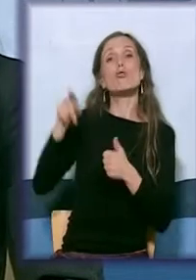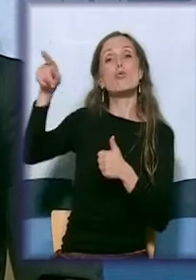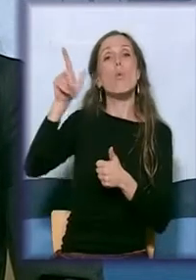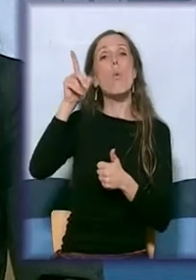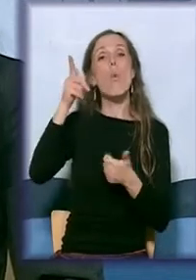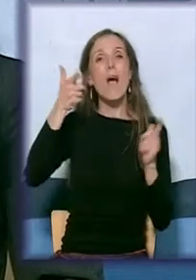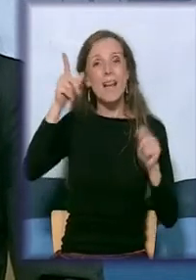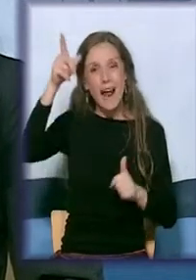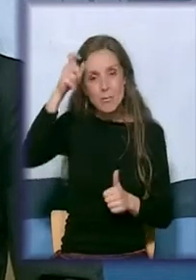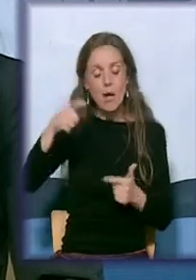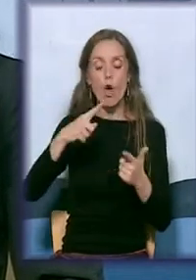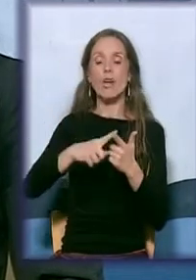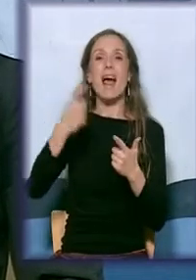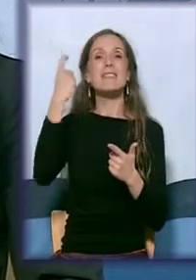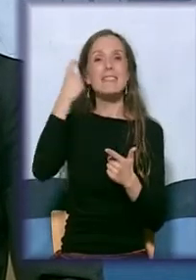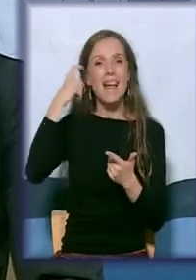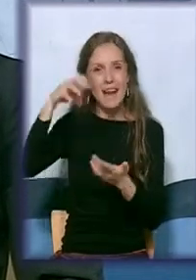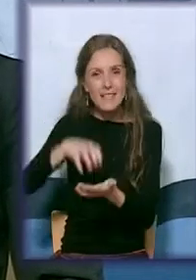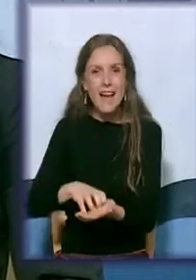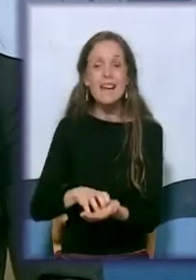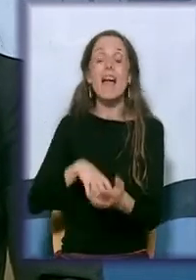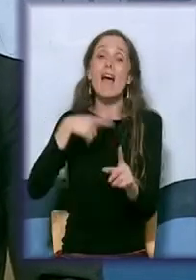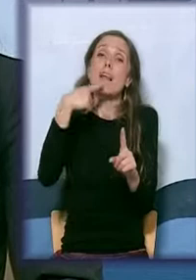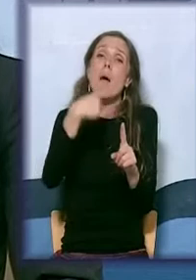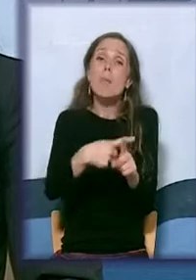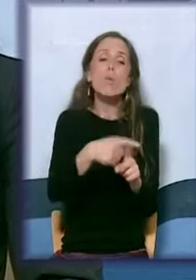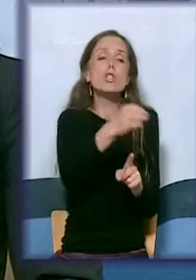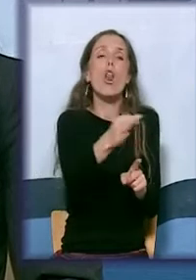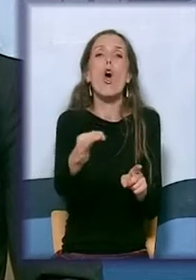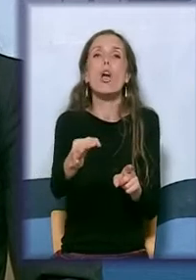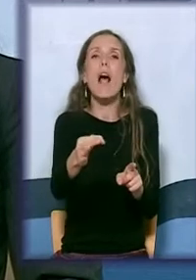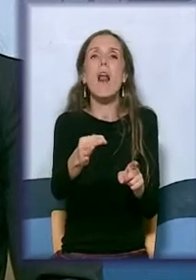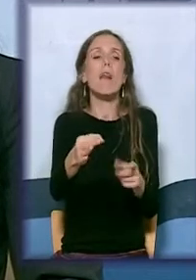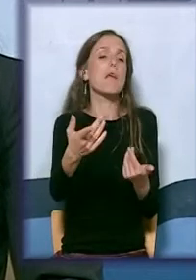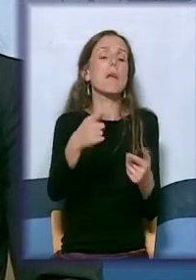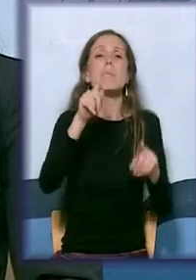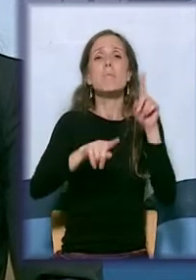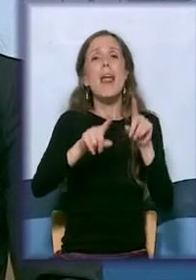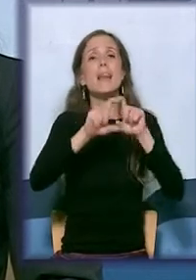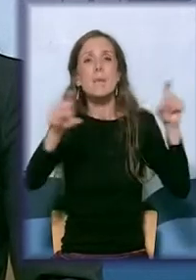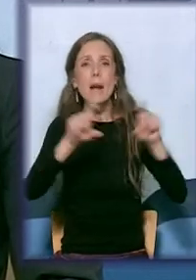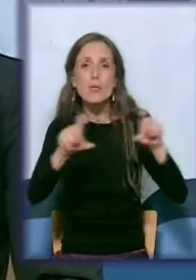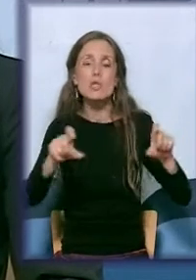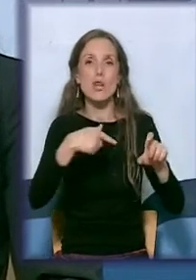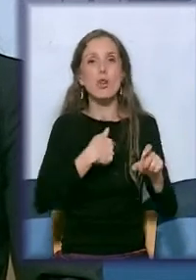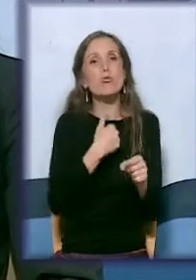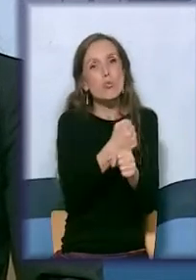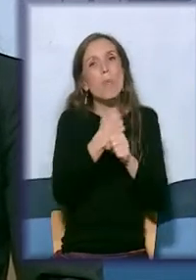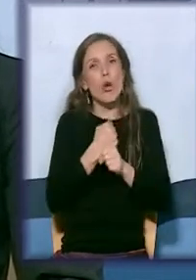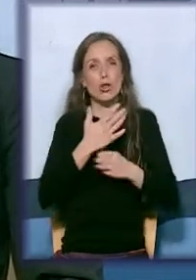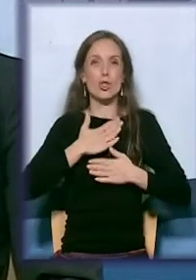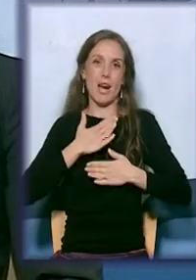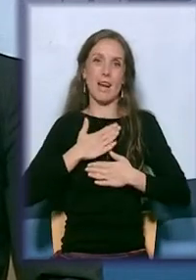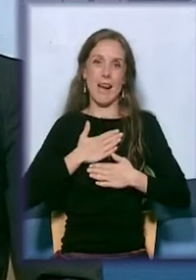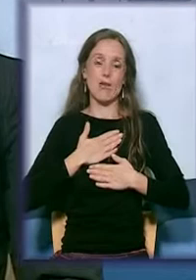samim tim i lokalnog stanovništva, odnosno raznih, da kažem, kao i drugih preduzeća koji su podržali tu neku našu potrebu koju smo imali u